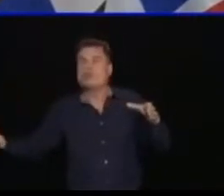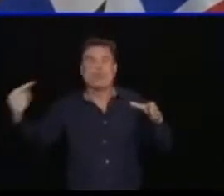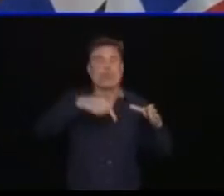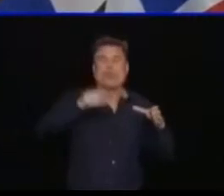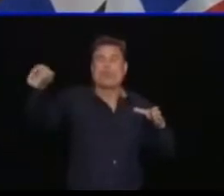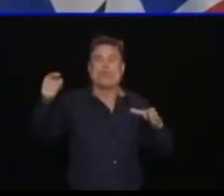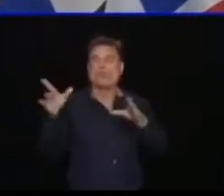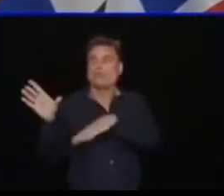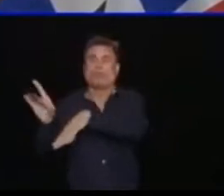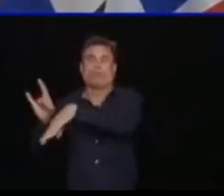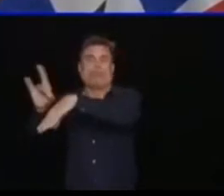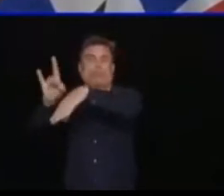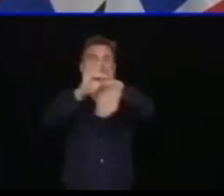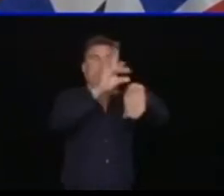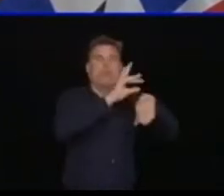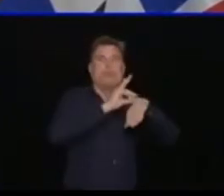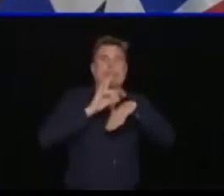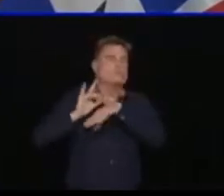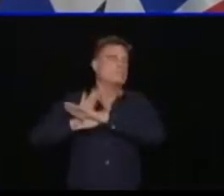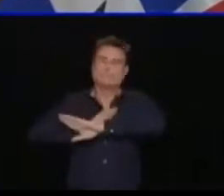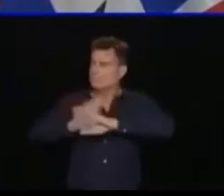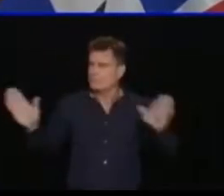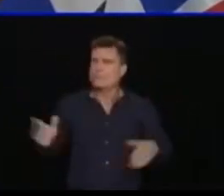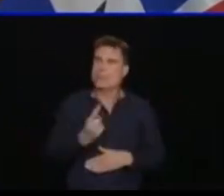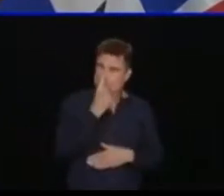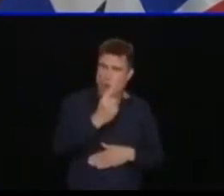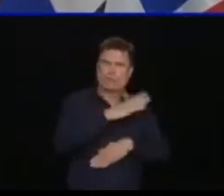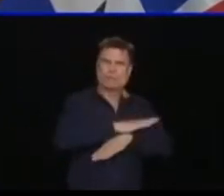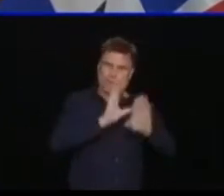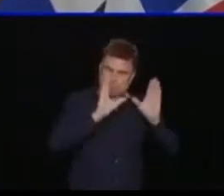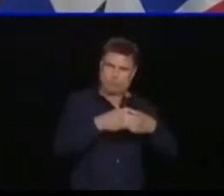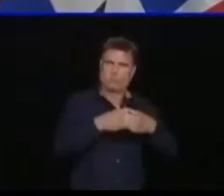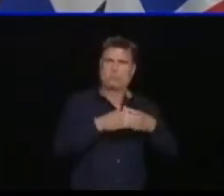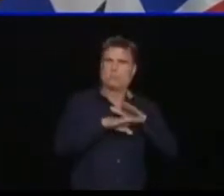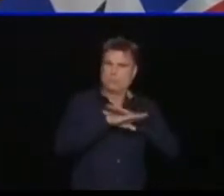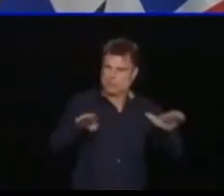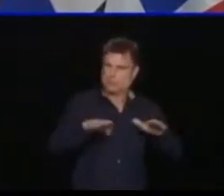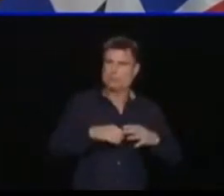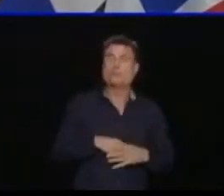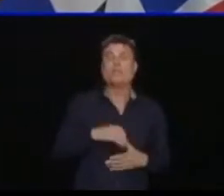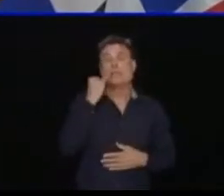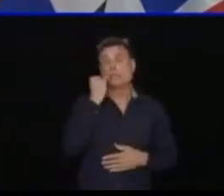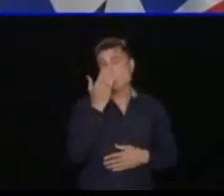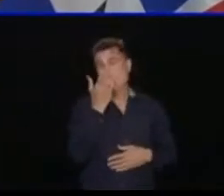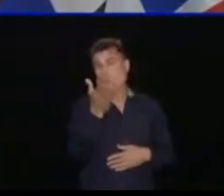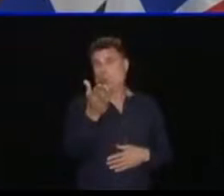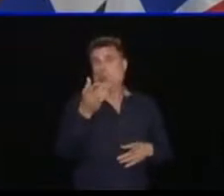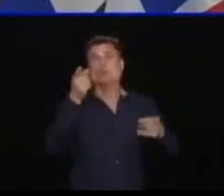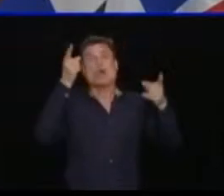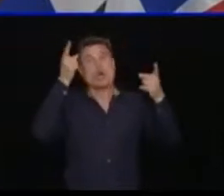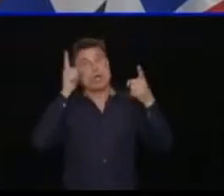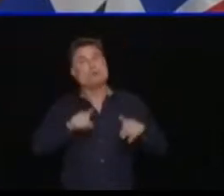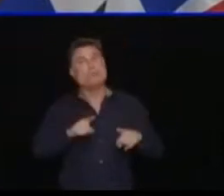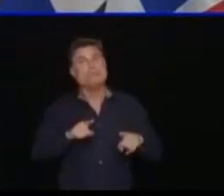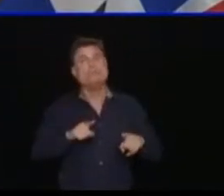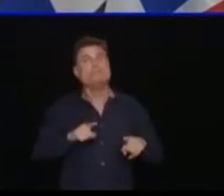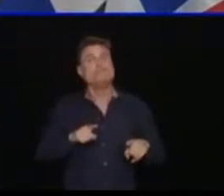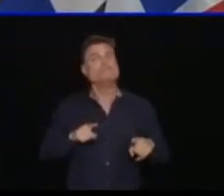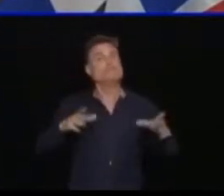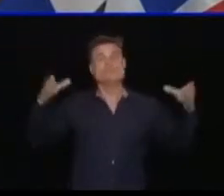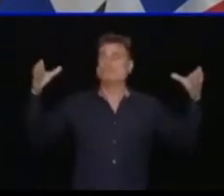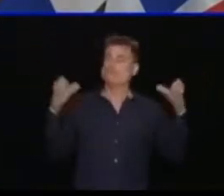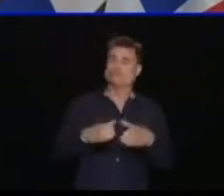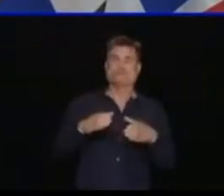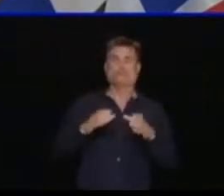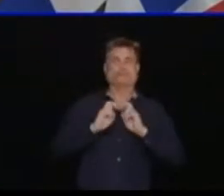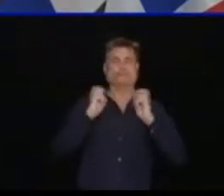coming and stay outside as much 如 as 果 possible. 能够待在 And 室外 also, 就待在 we 室外。 need you to have a designated contact keeper 那 so 么 that 大 we 家 can 也